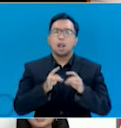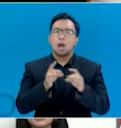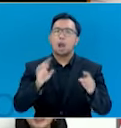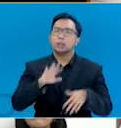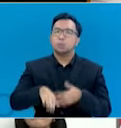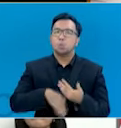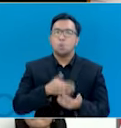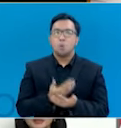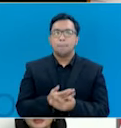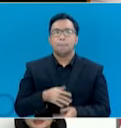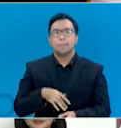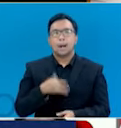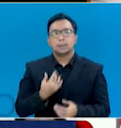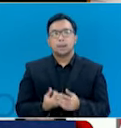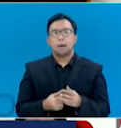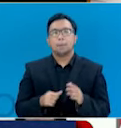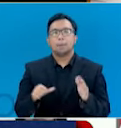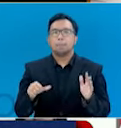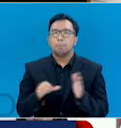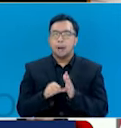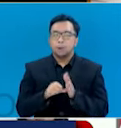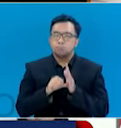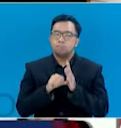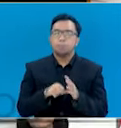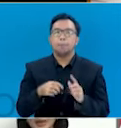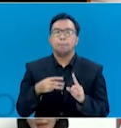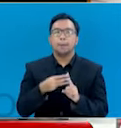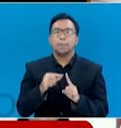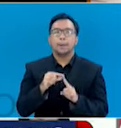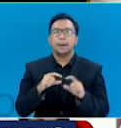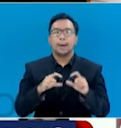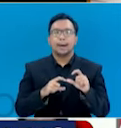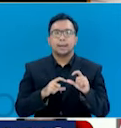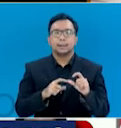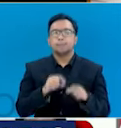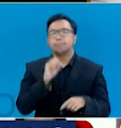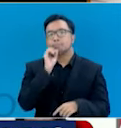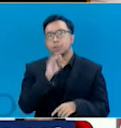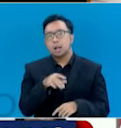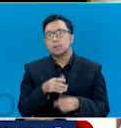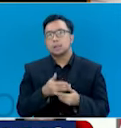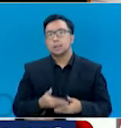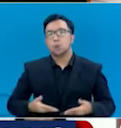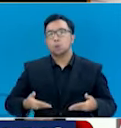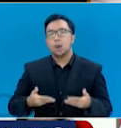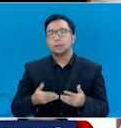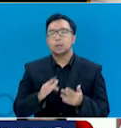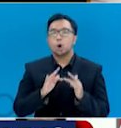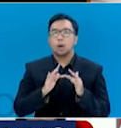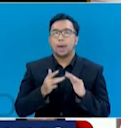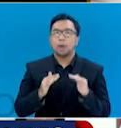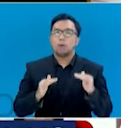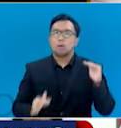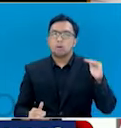Nah, ini dari BPS juga sudah menyampaikan Pak, bahwa kondisi ketimpangan digital ini sangat tinggi di tempat